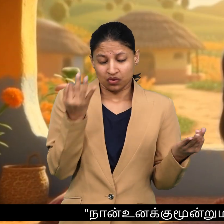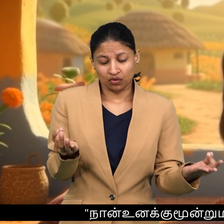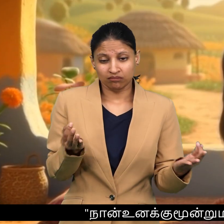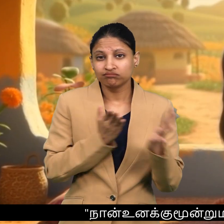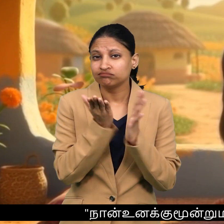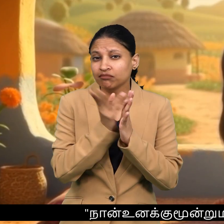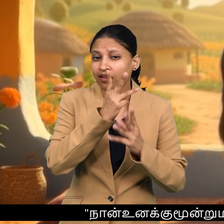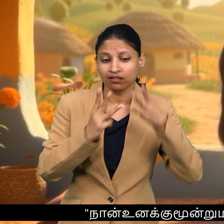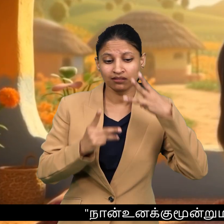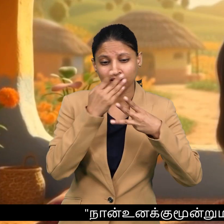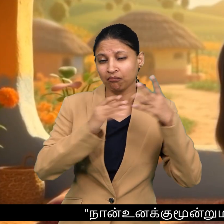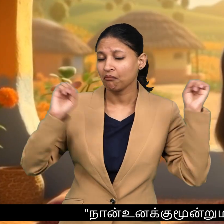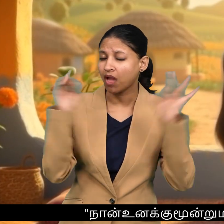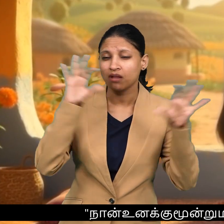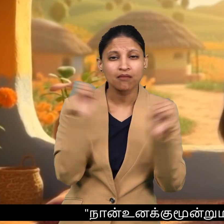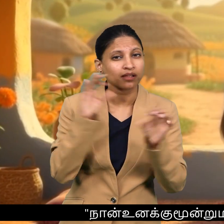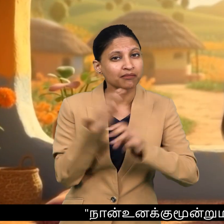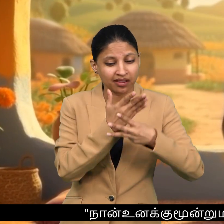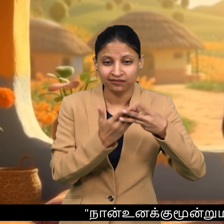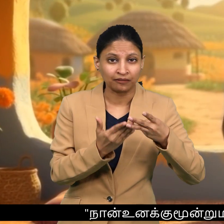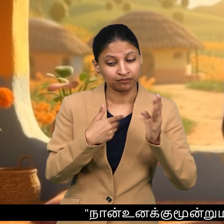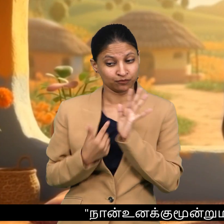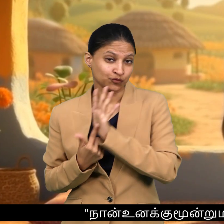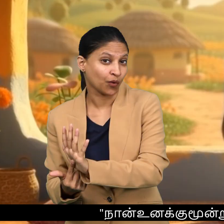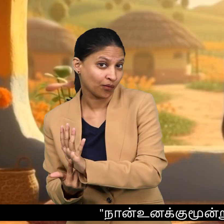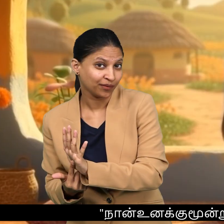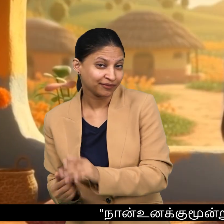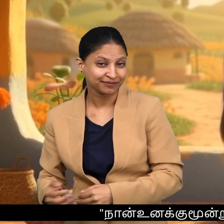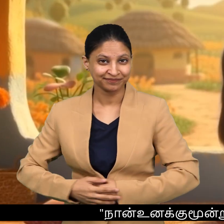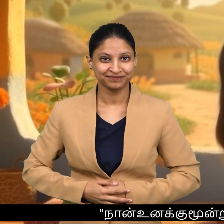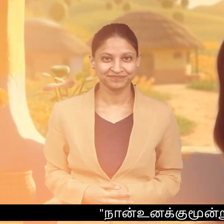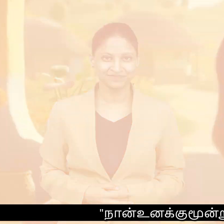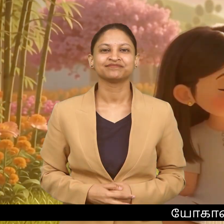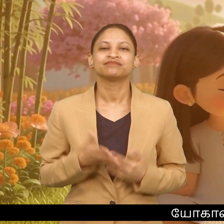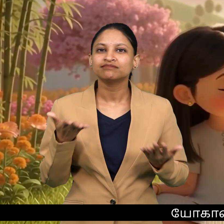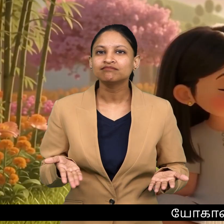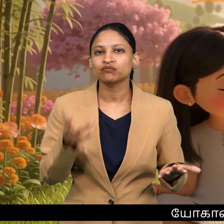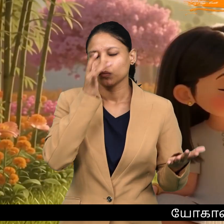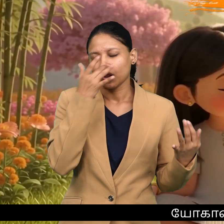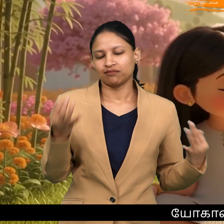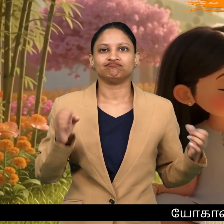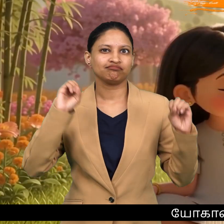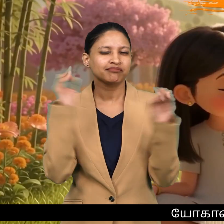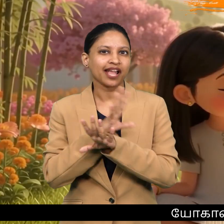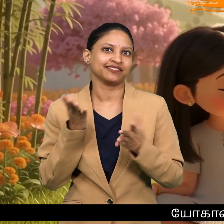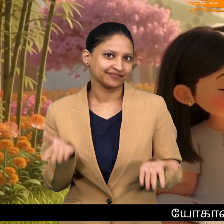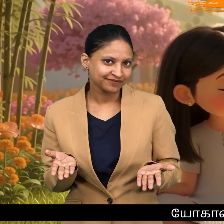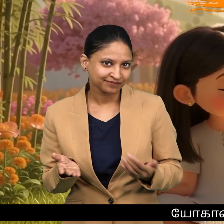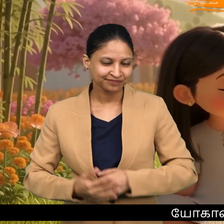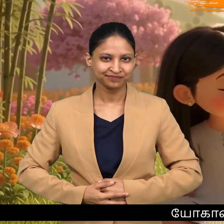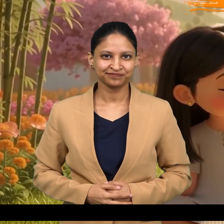நிச்சயமாக. நான் உனக்கு 3 மாயாஜால அசைவுகளை காட்டுகிறேன். யோகாவின்